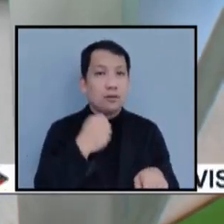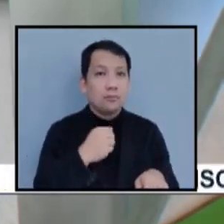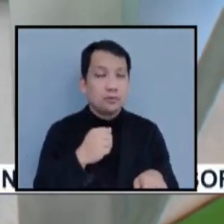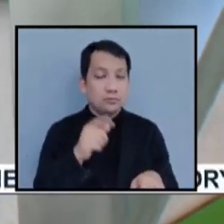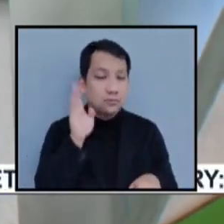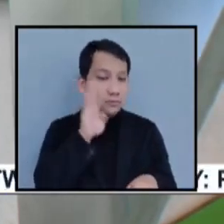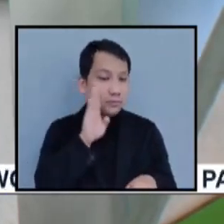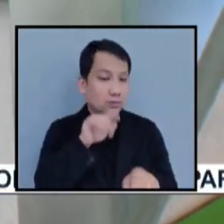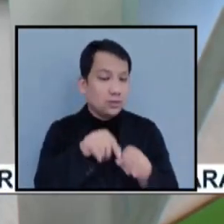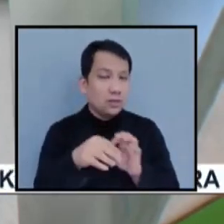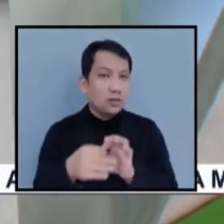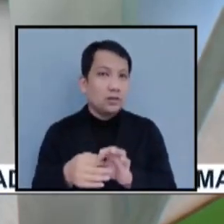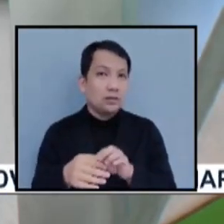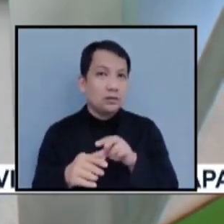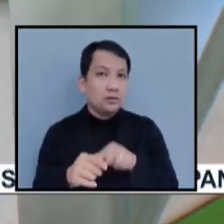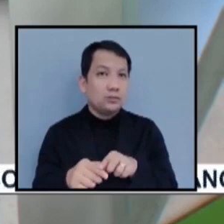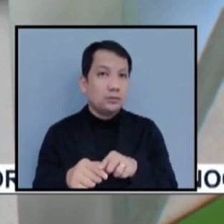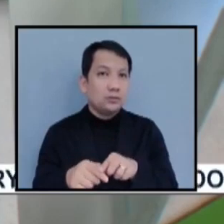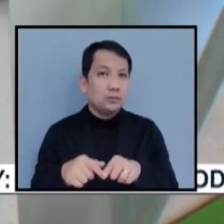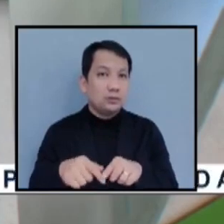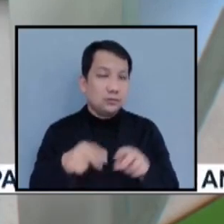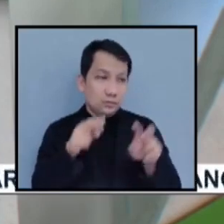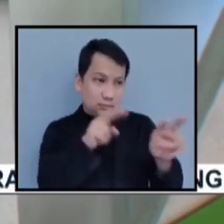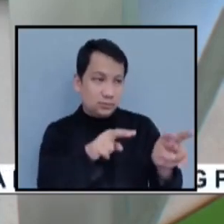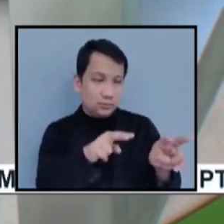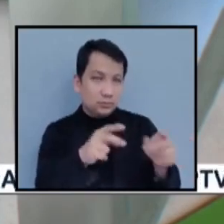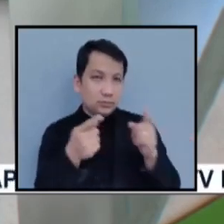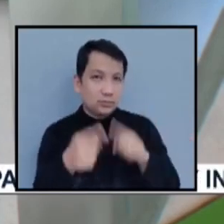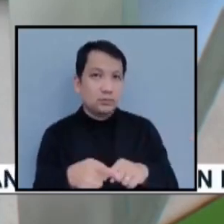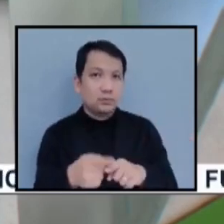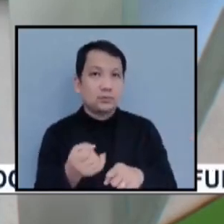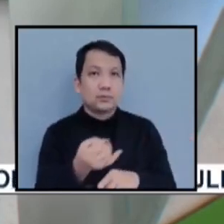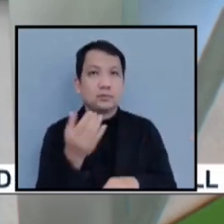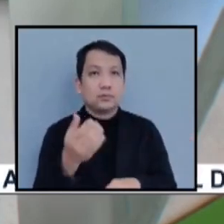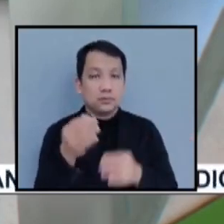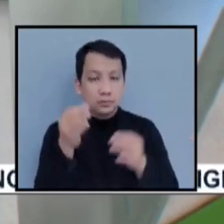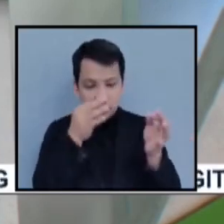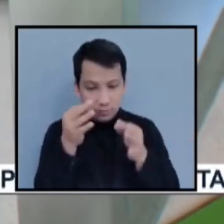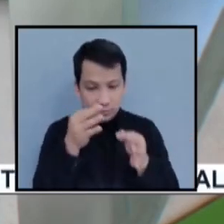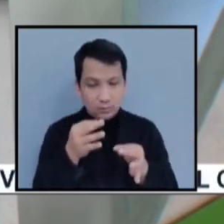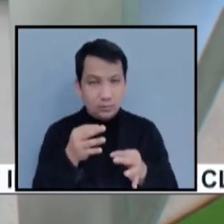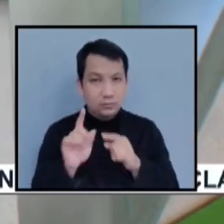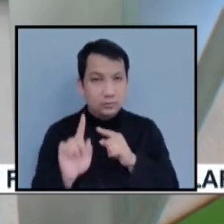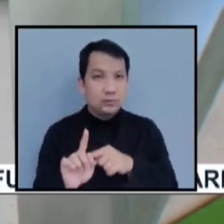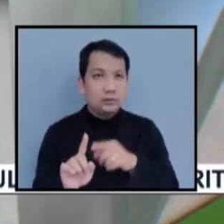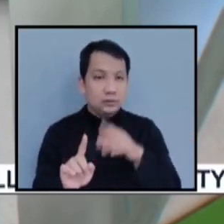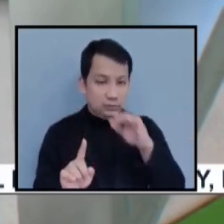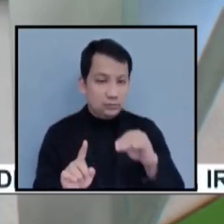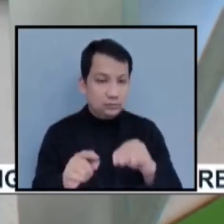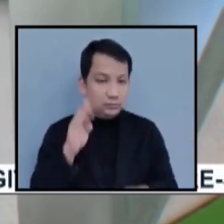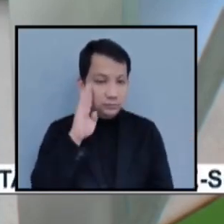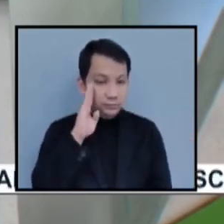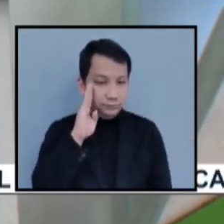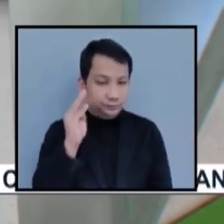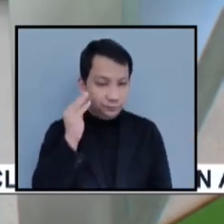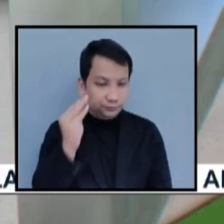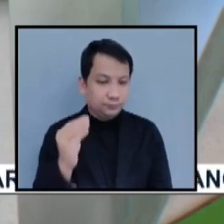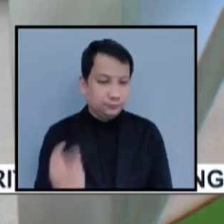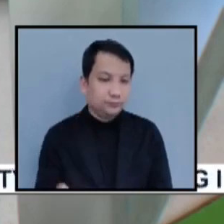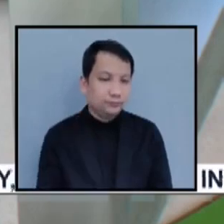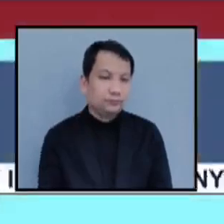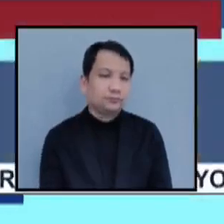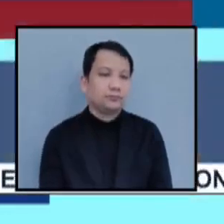biktima ang nakasaksi sa krimen. Langumano sa droga ang sospek. Si Bien Manalo sa detalye. Rise and shine, Bien.